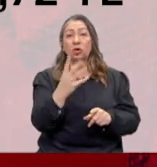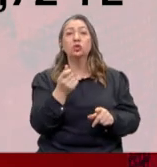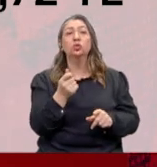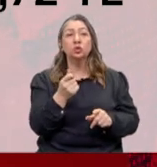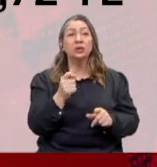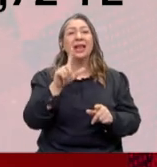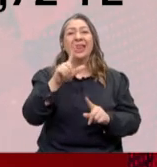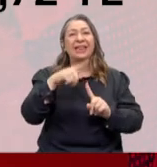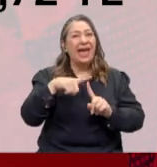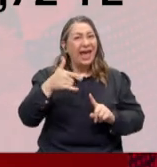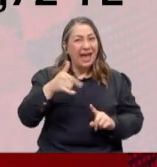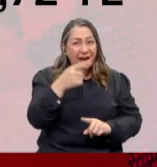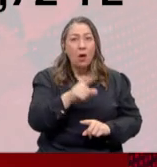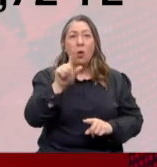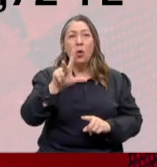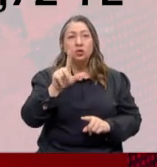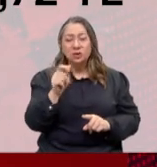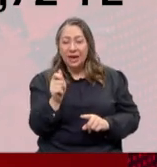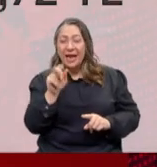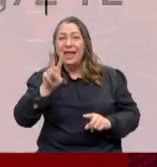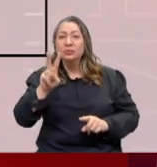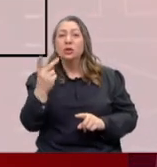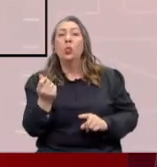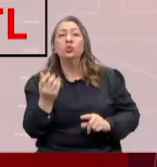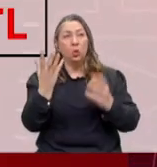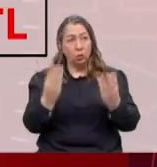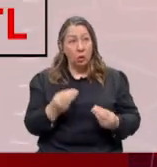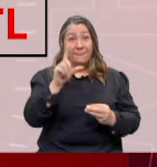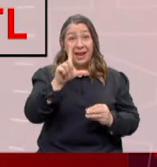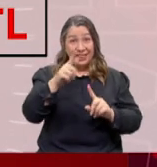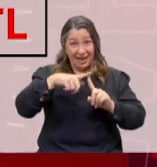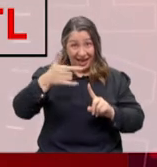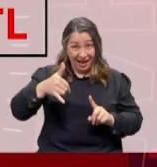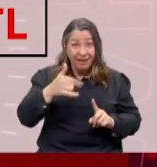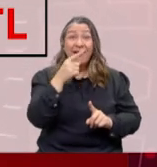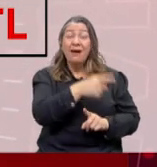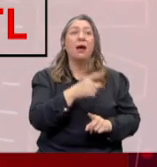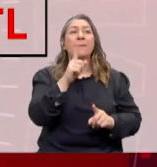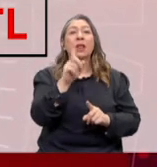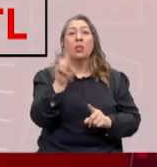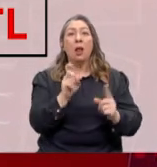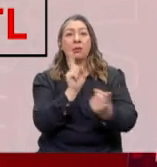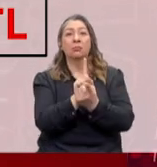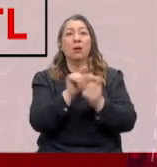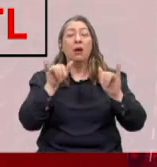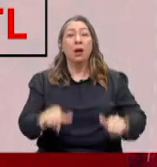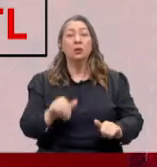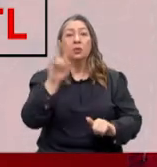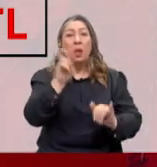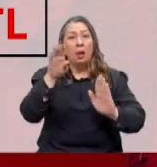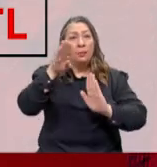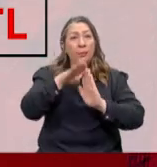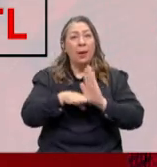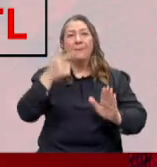kuruş. Litresi 13 lira 72 kuruşa çıktı. 1 litre akaryakıt 1 dolara denk geliyor artık. Oysa dolar